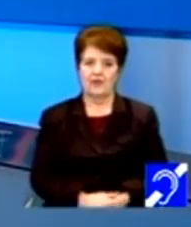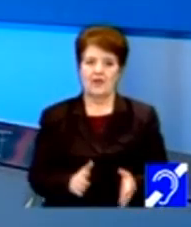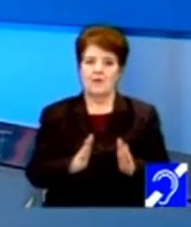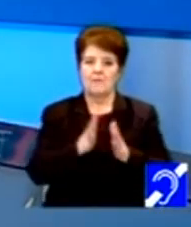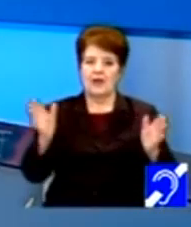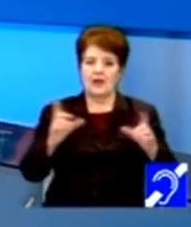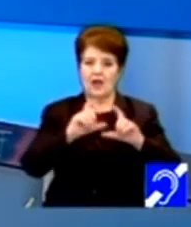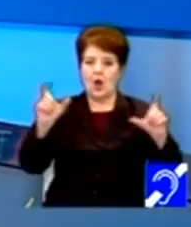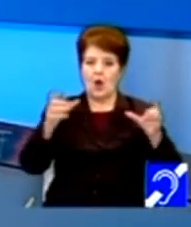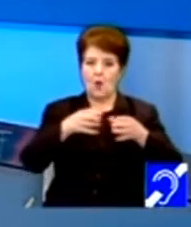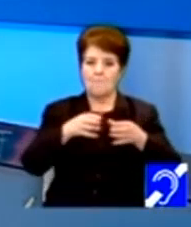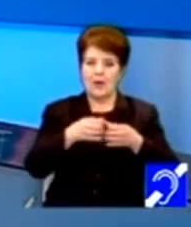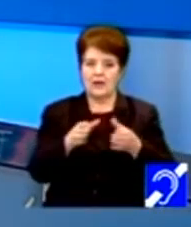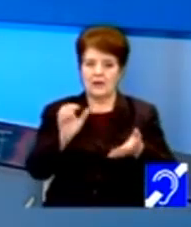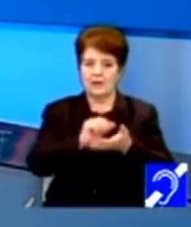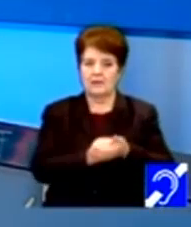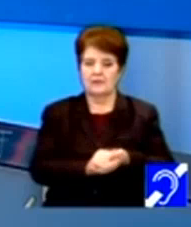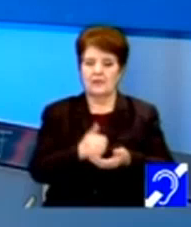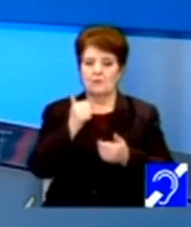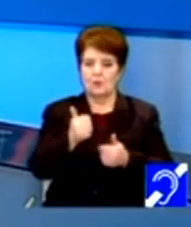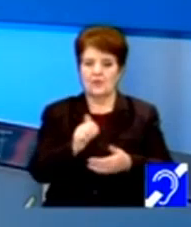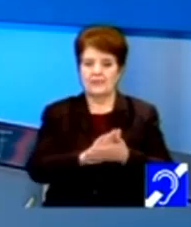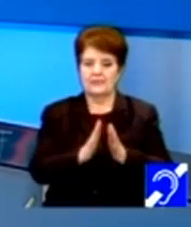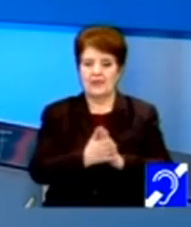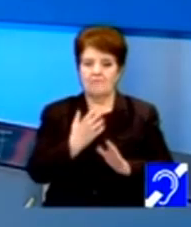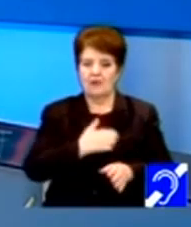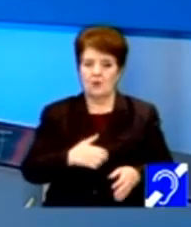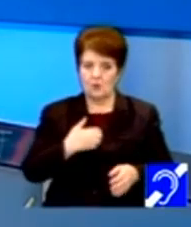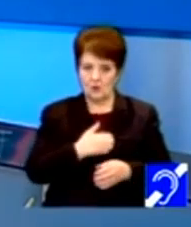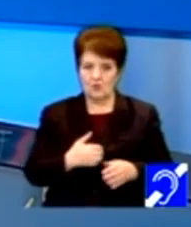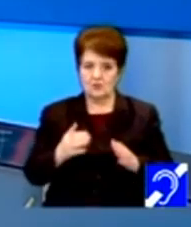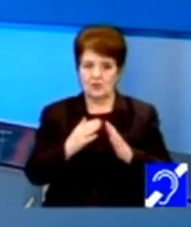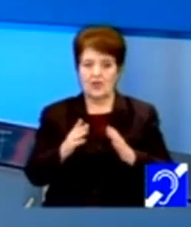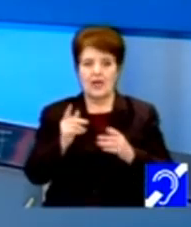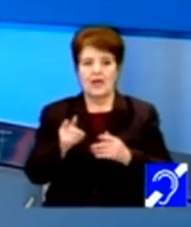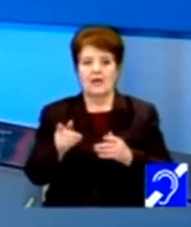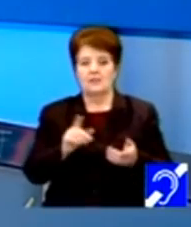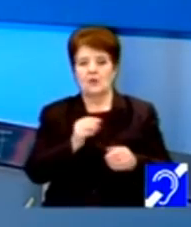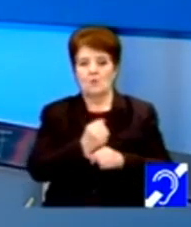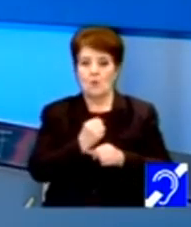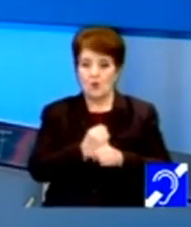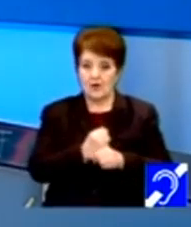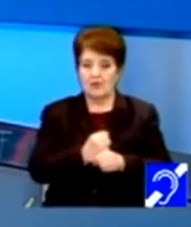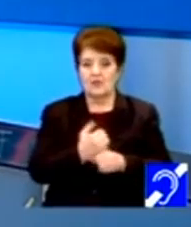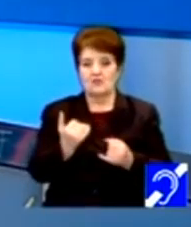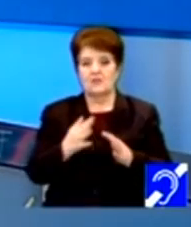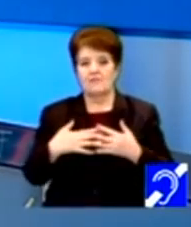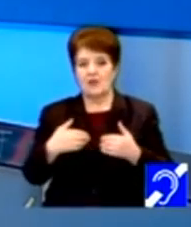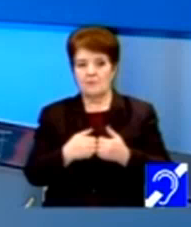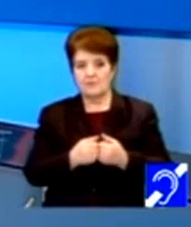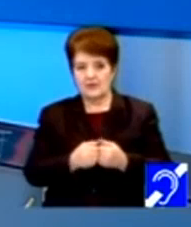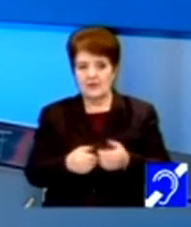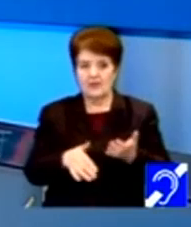Marile companii sunt tot mai preocupate de bunăstarea angajaților valoroși. Ca să le ofere un echilibru între muncă și viața de familie, multe firme